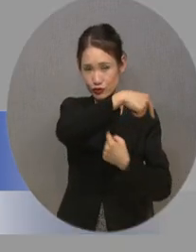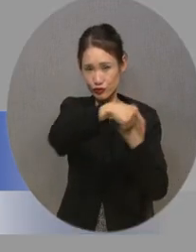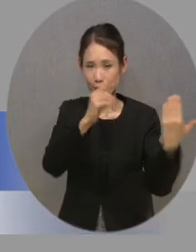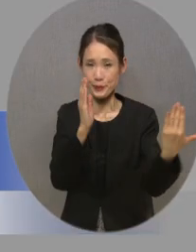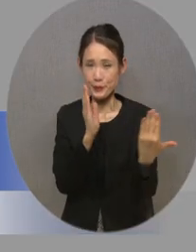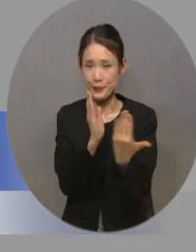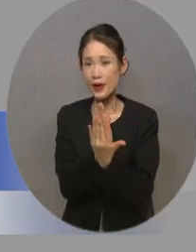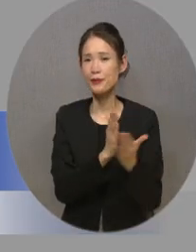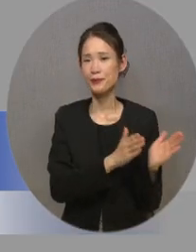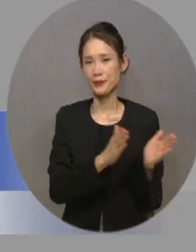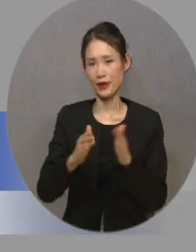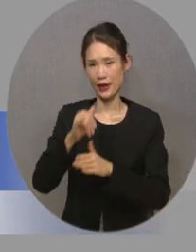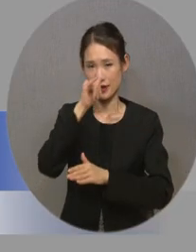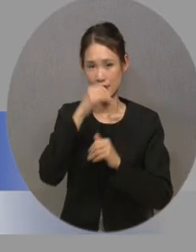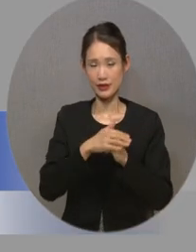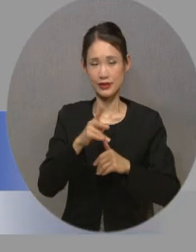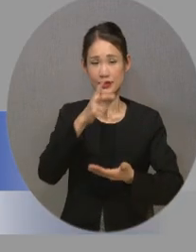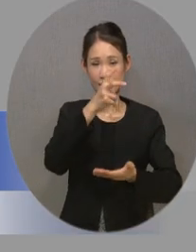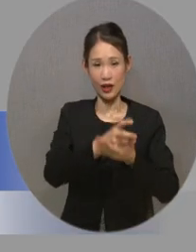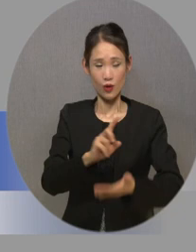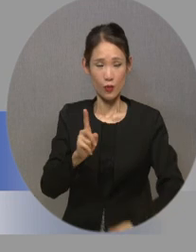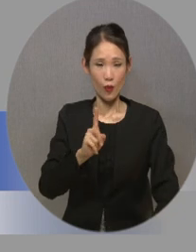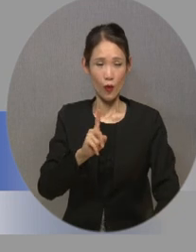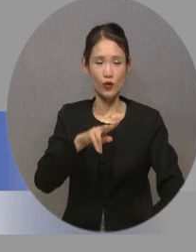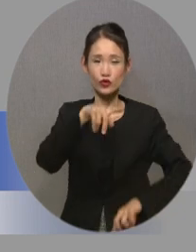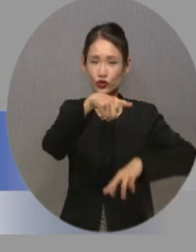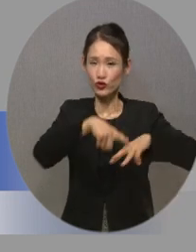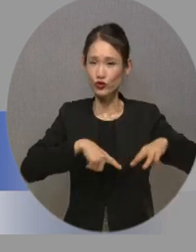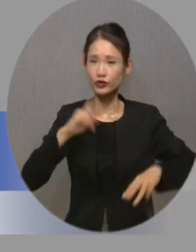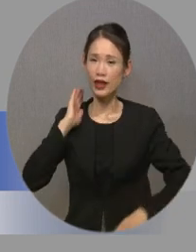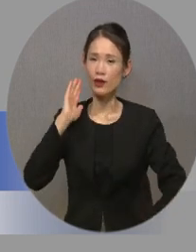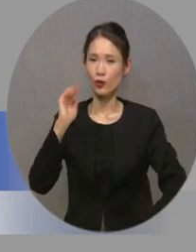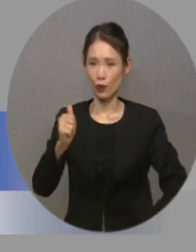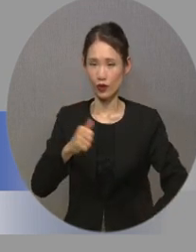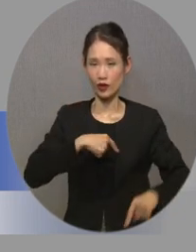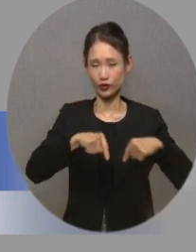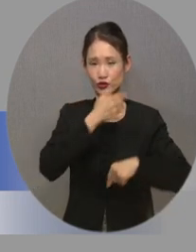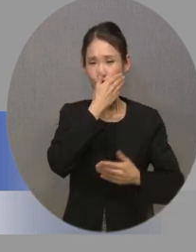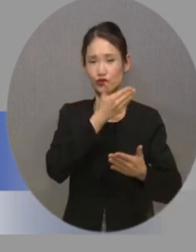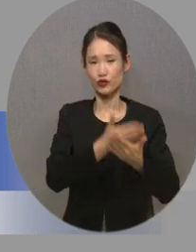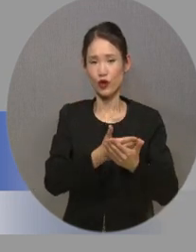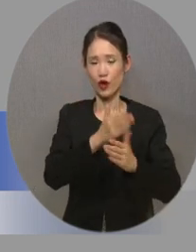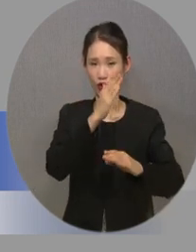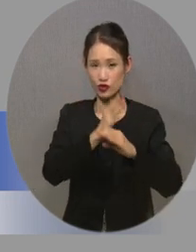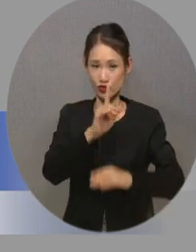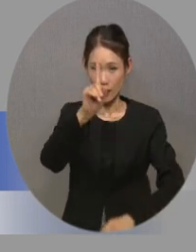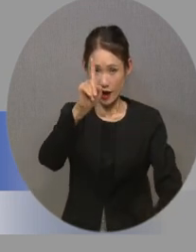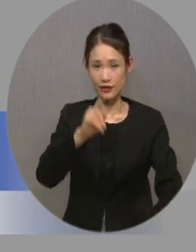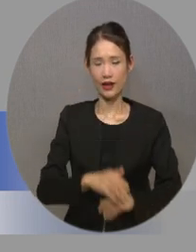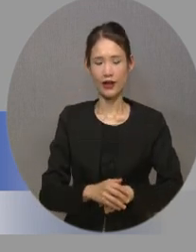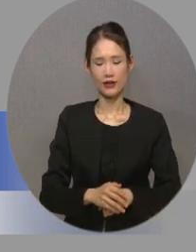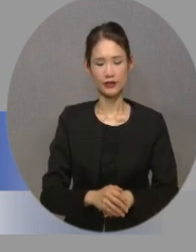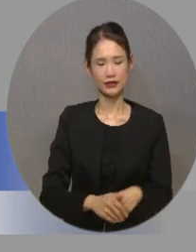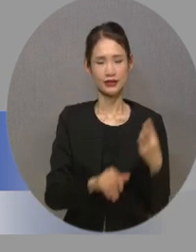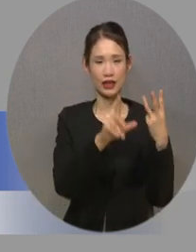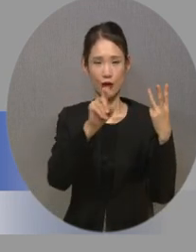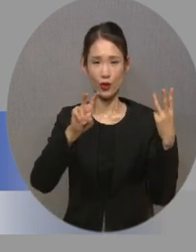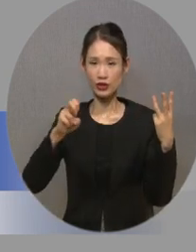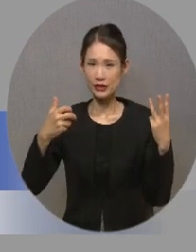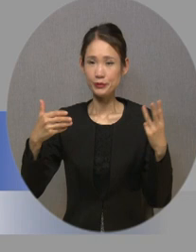진행되는 건데요이 제도는 윤석열 정부의 주요 정책 중 하나로 지난달 28일부터 국가나